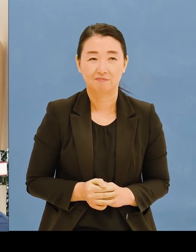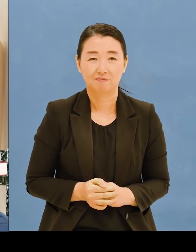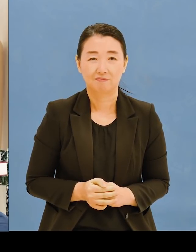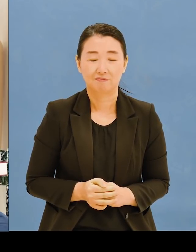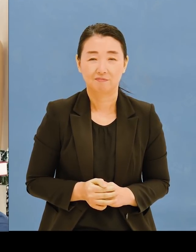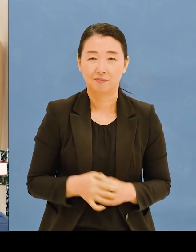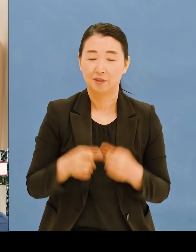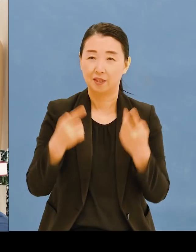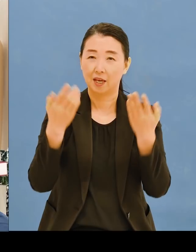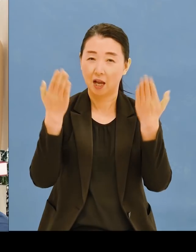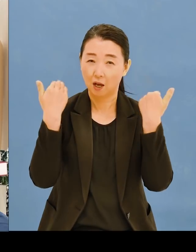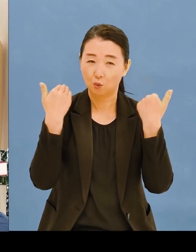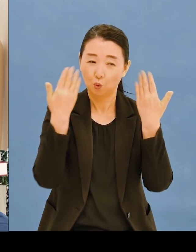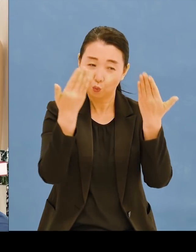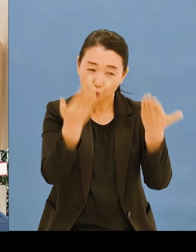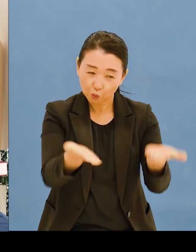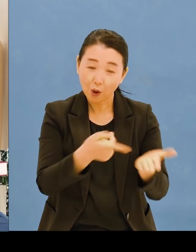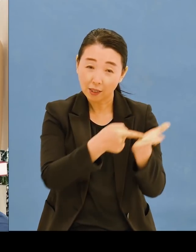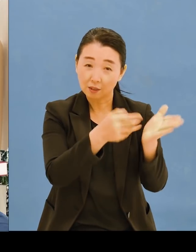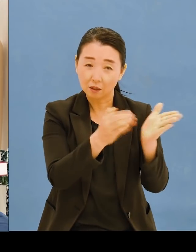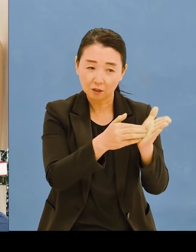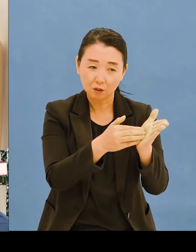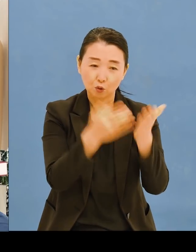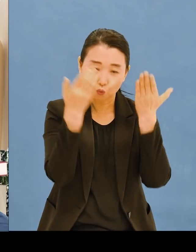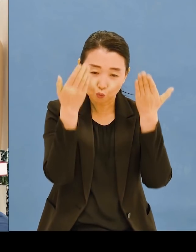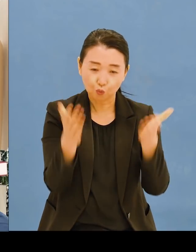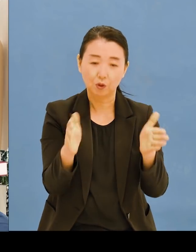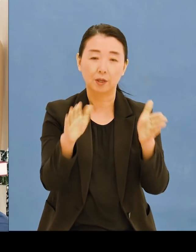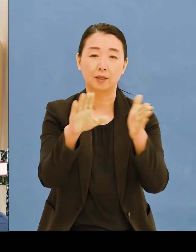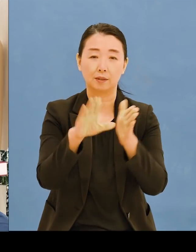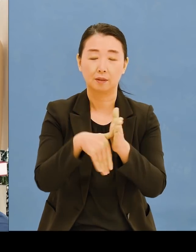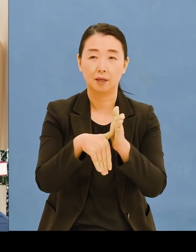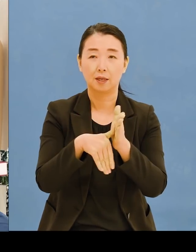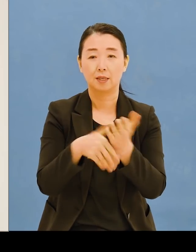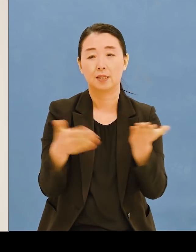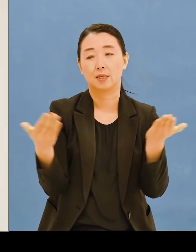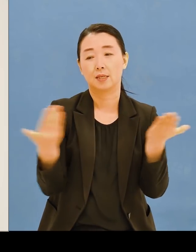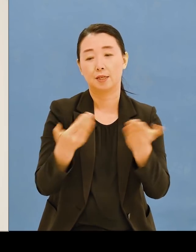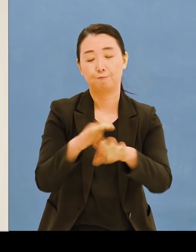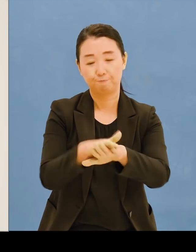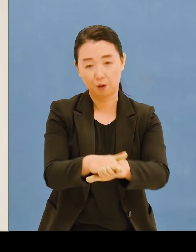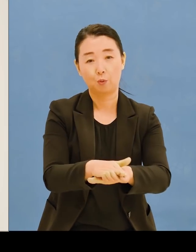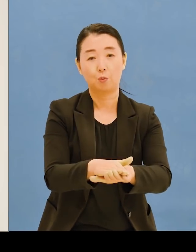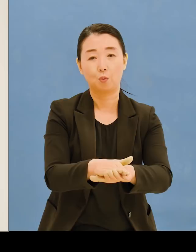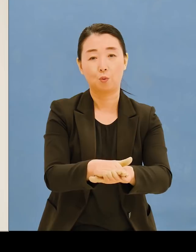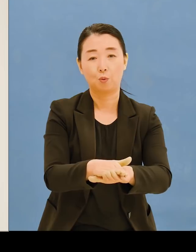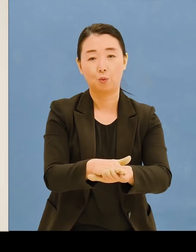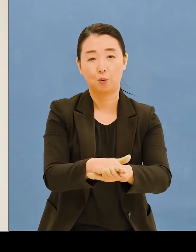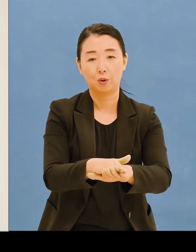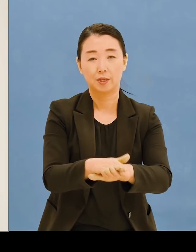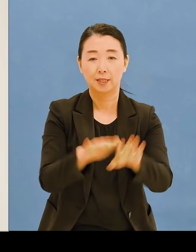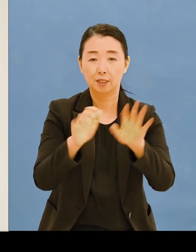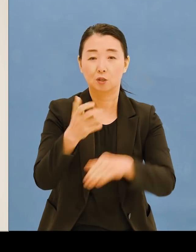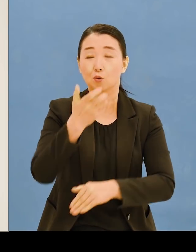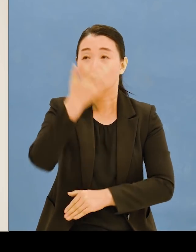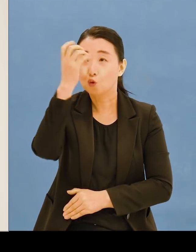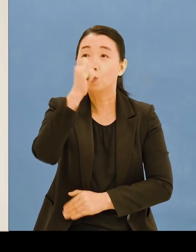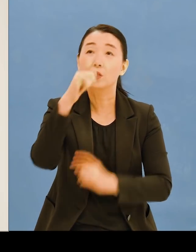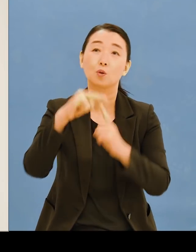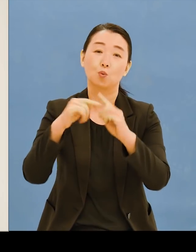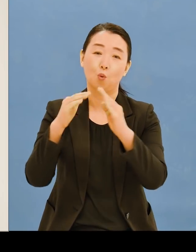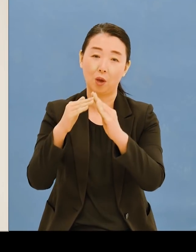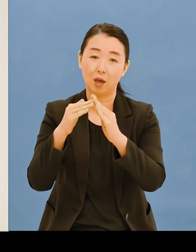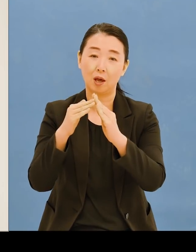휴학을 하고서는 휴학하는 그 기간 동안에는 사역을 내려놓고 꿈 있는 교회 하정환